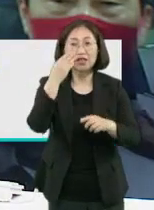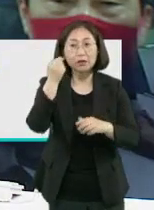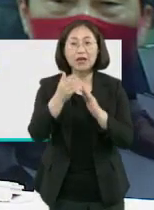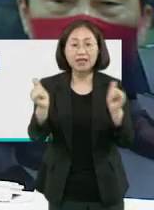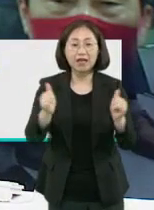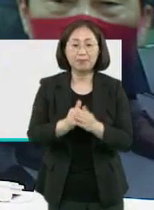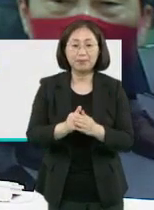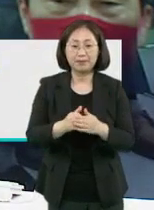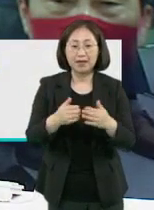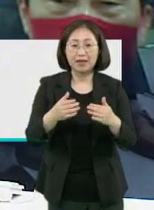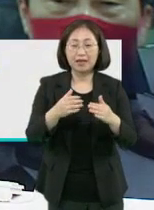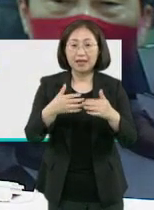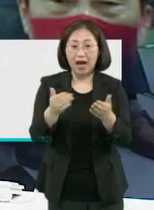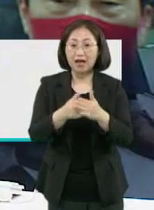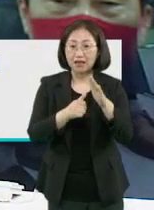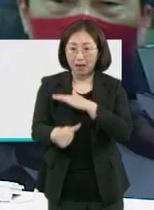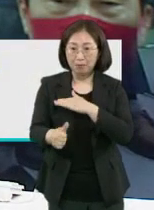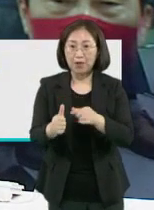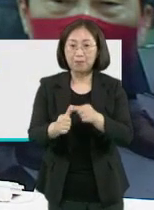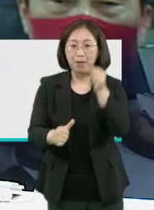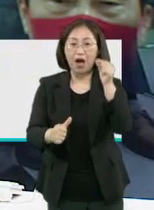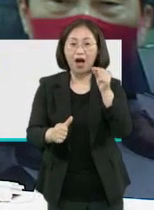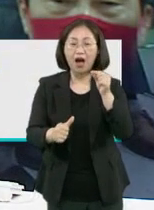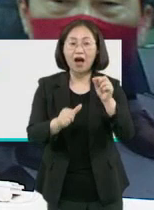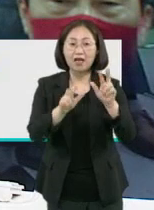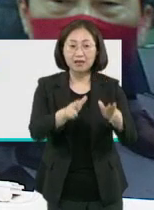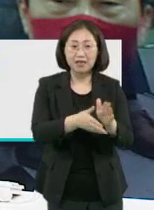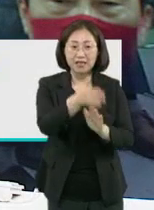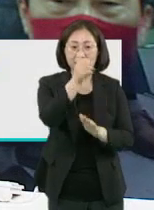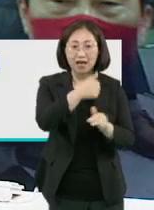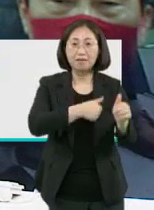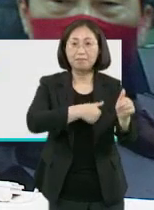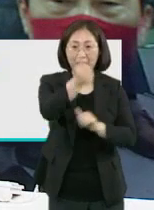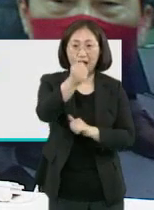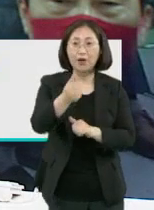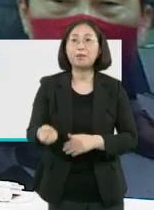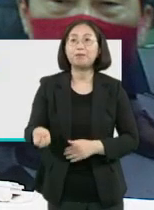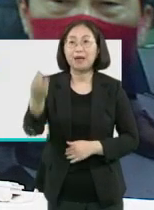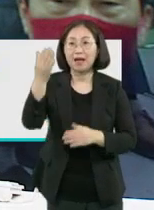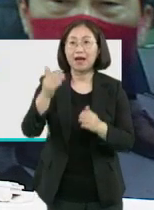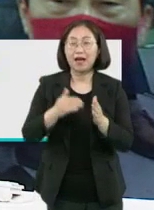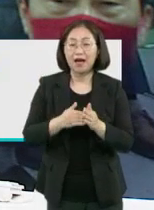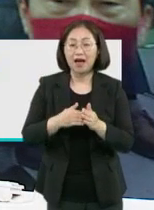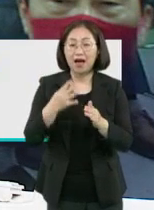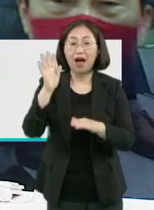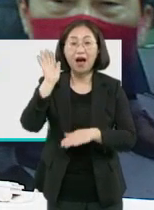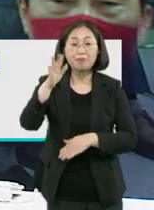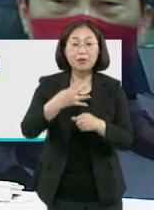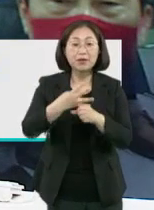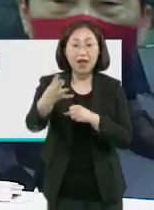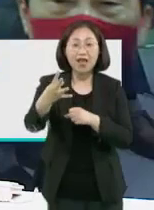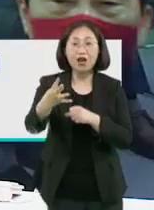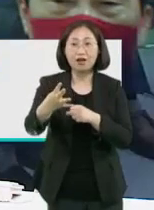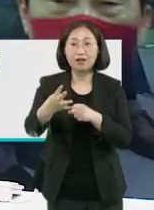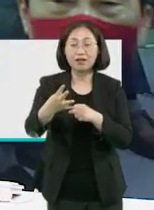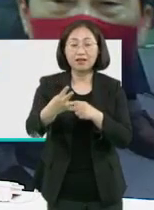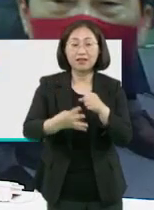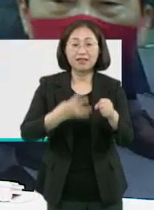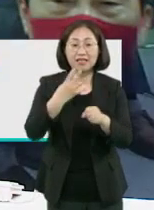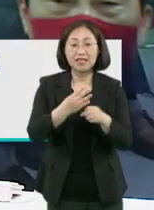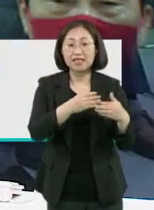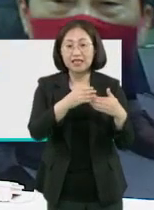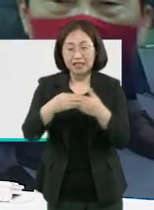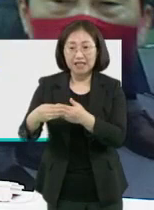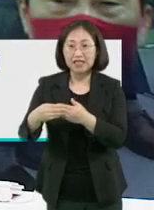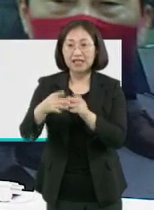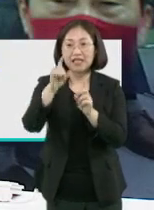당내 치열한 경선을 뚫고 현직까지 앞서며 대전시장에 당선됐는데요. 앞으로 4년을 이끌게 될 이장우 당선인